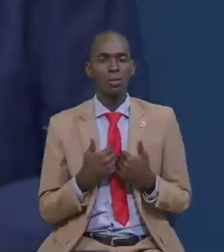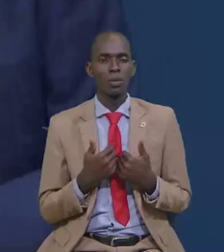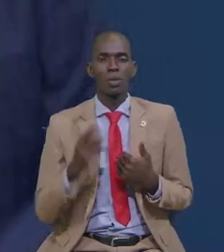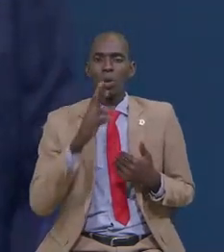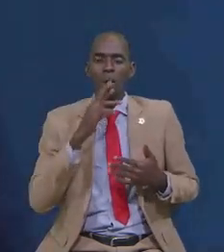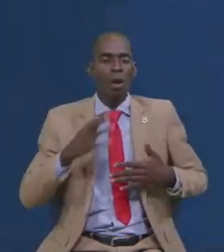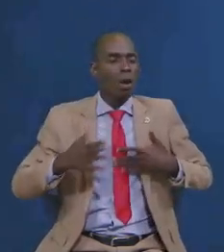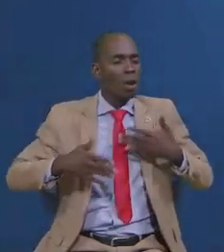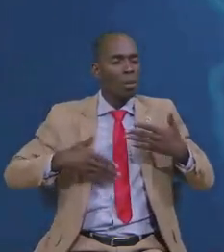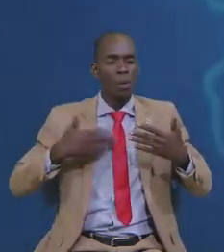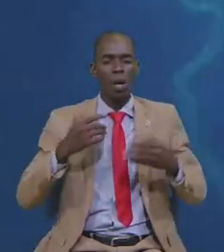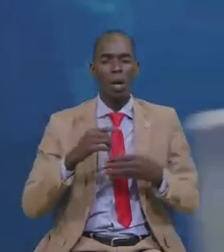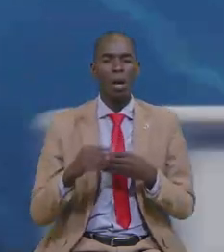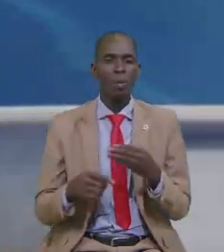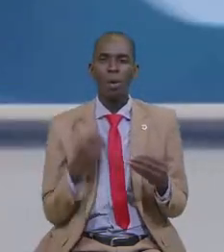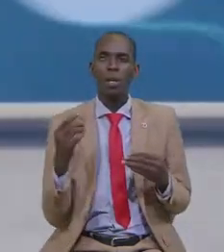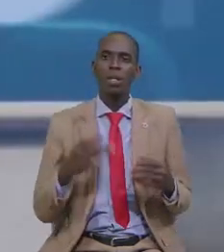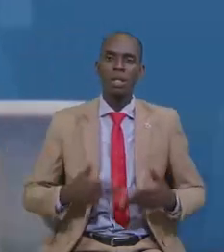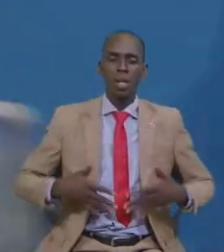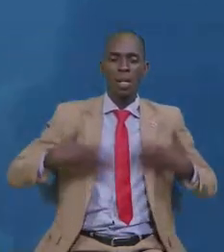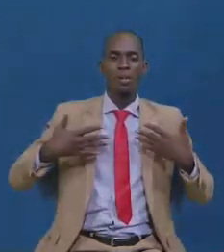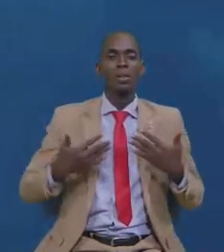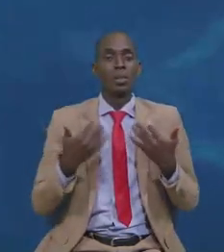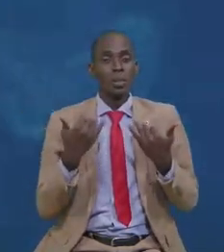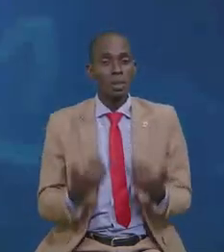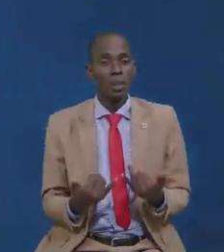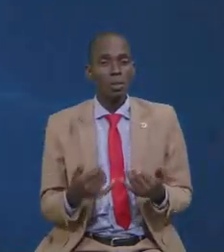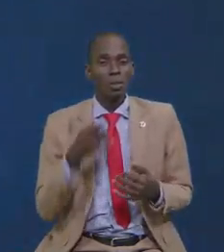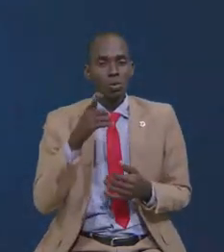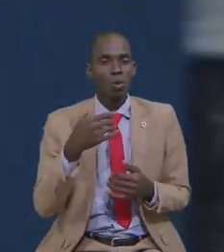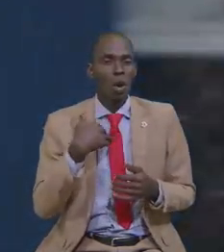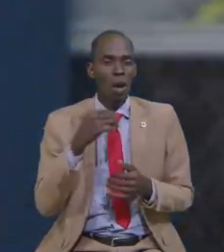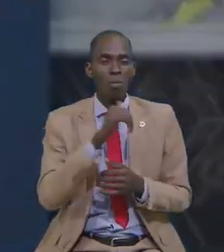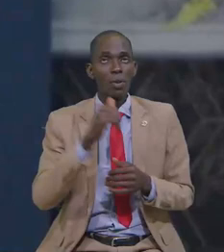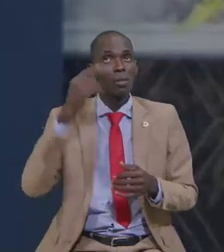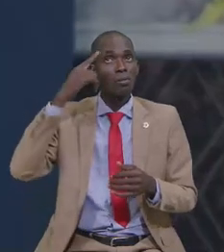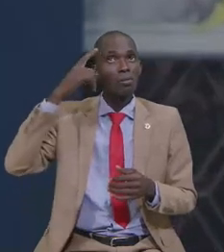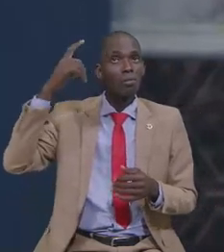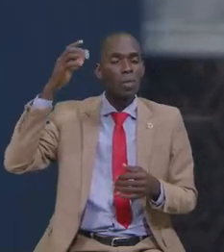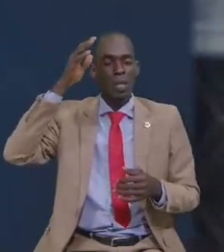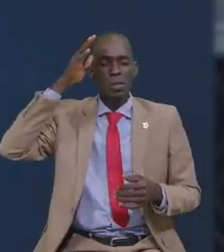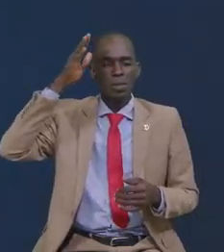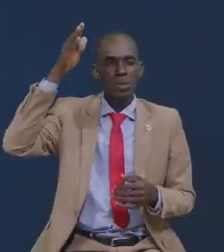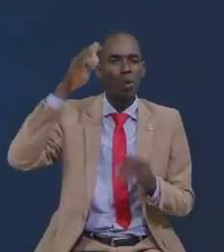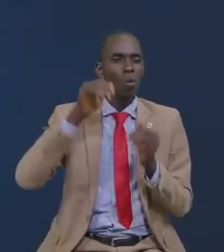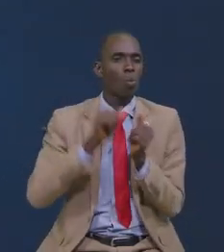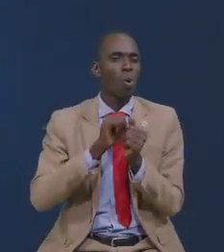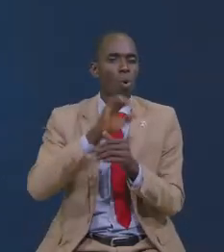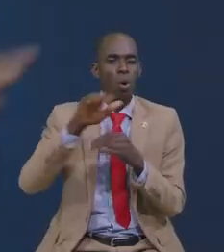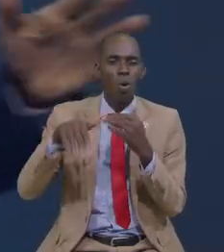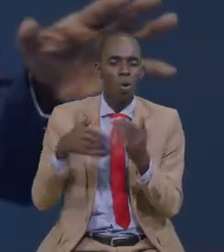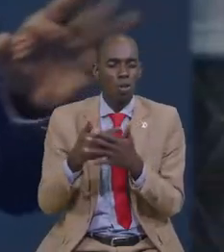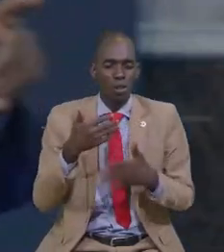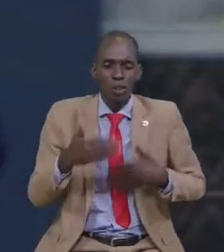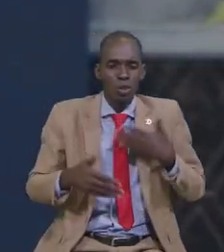la vie, tu es content de la vie, tu as une destination avec toute